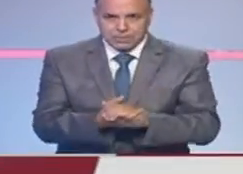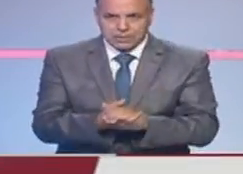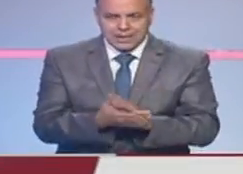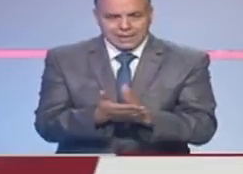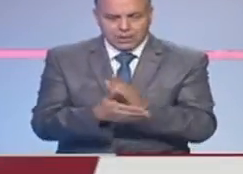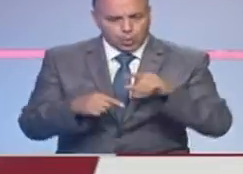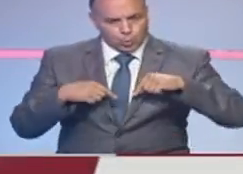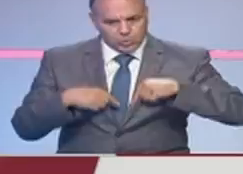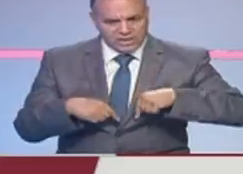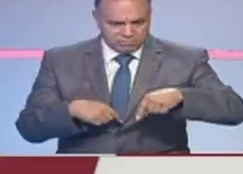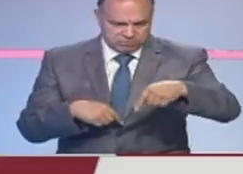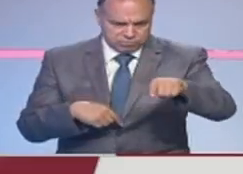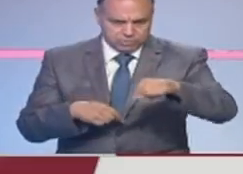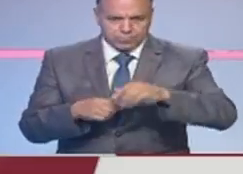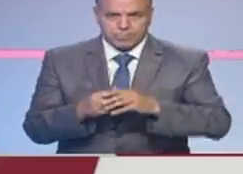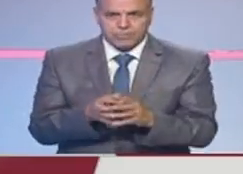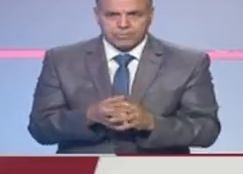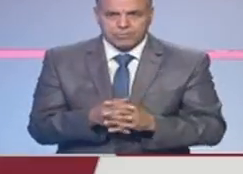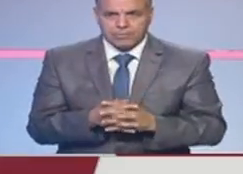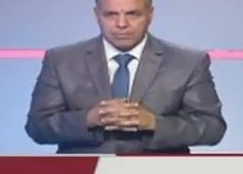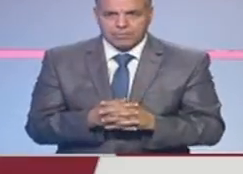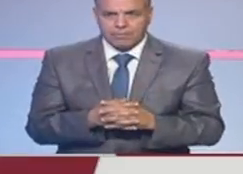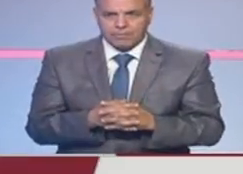الحكومه في ال اه